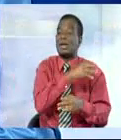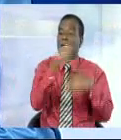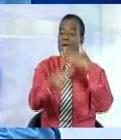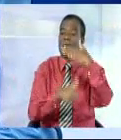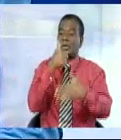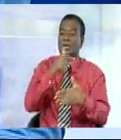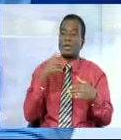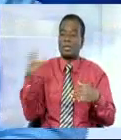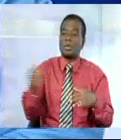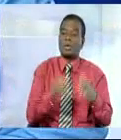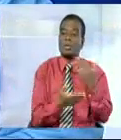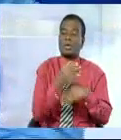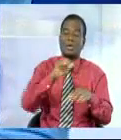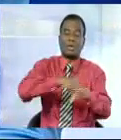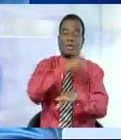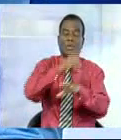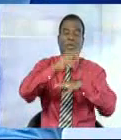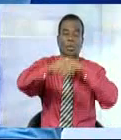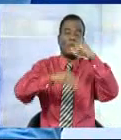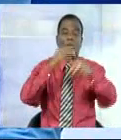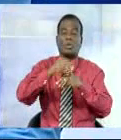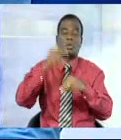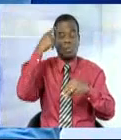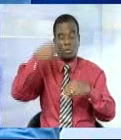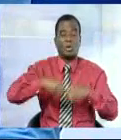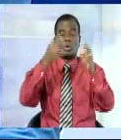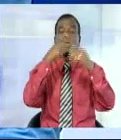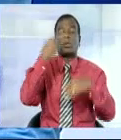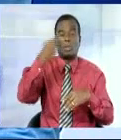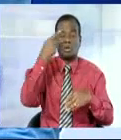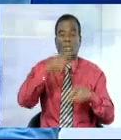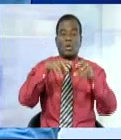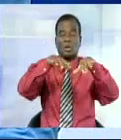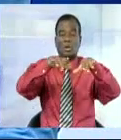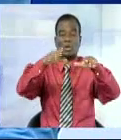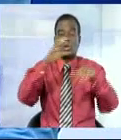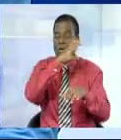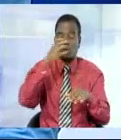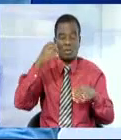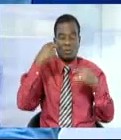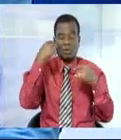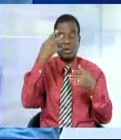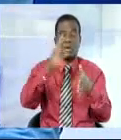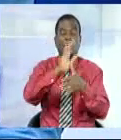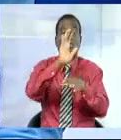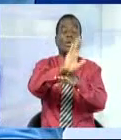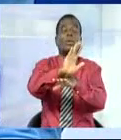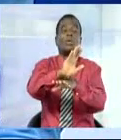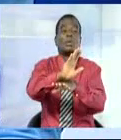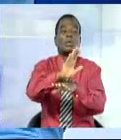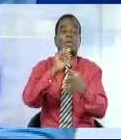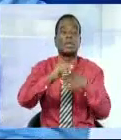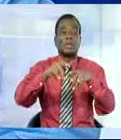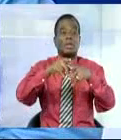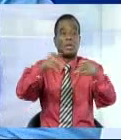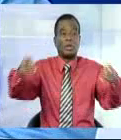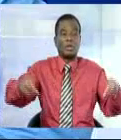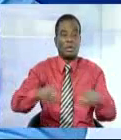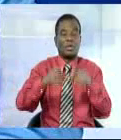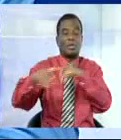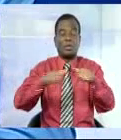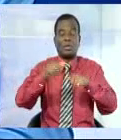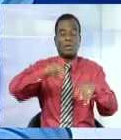sera saisi par cette institution mondiale pour donner la parole aux éleveurs des zones rurales. En Côte d'Ivoire, c'est la plateforme